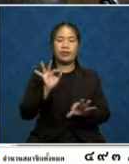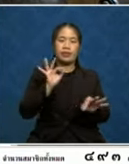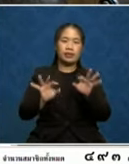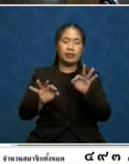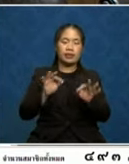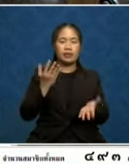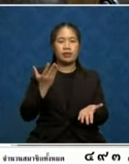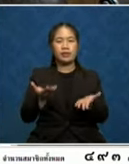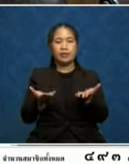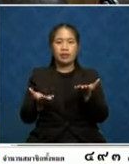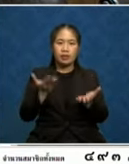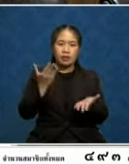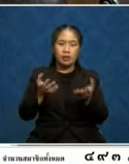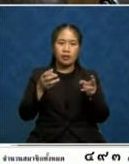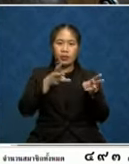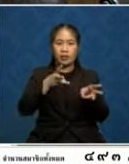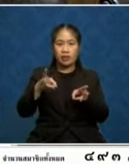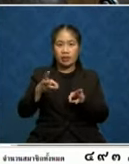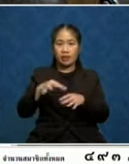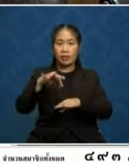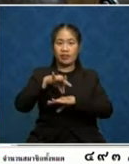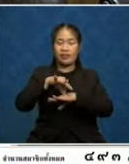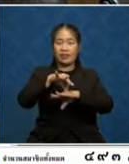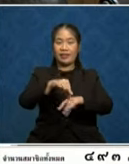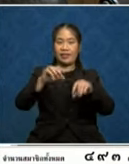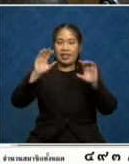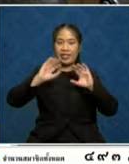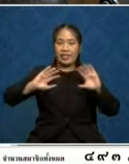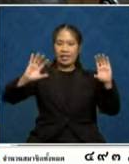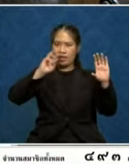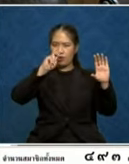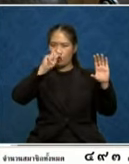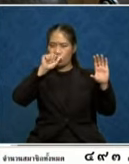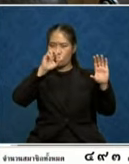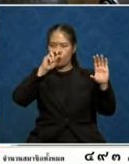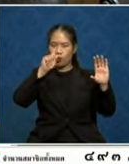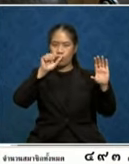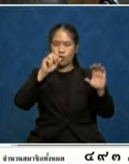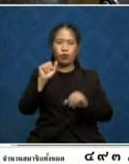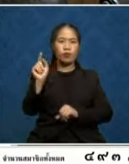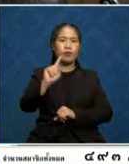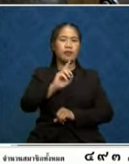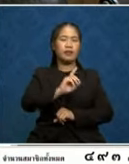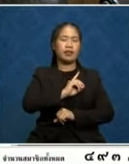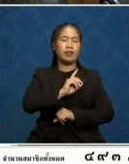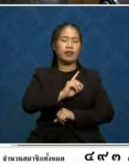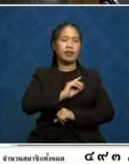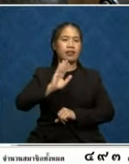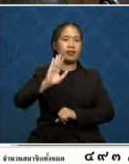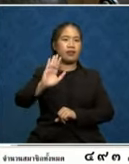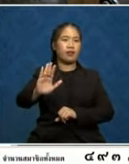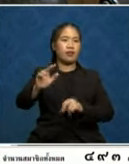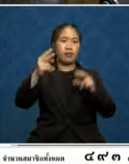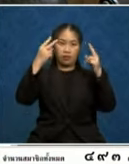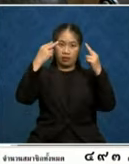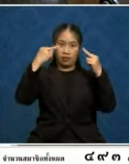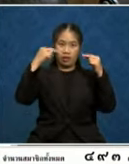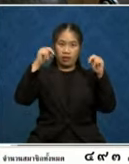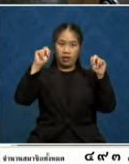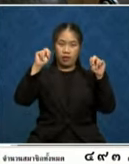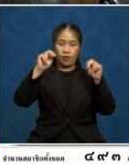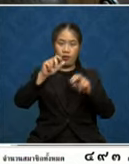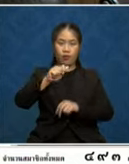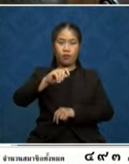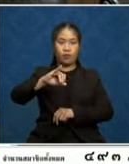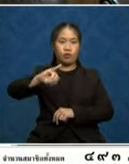หรอการเลือก ระจการนะ plaidอยากใหเป็่าที่แรกมราดerอง ในรรกองคการเห Ungม